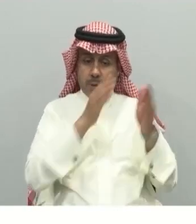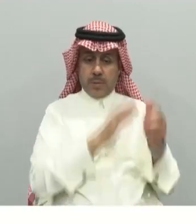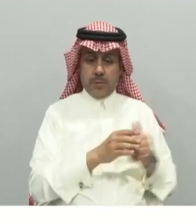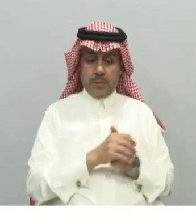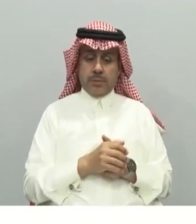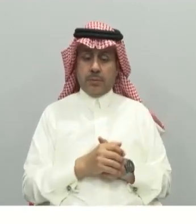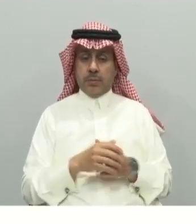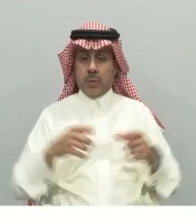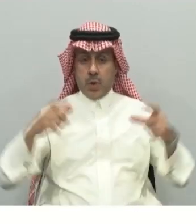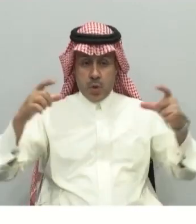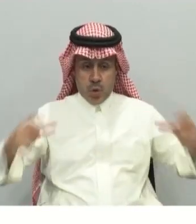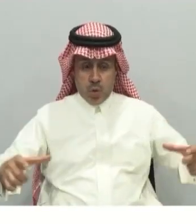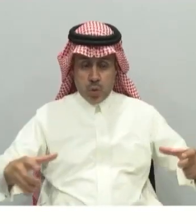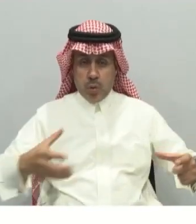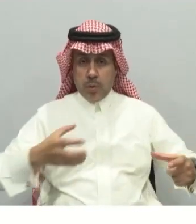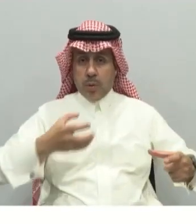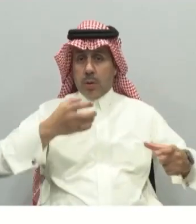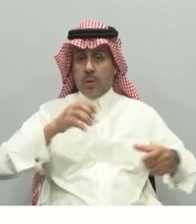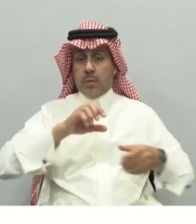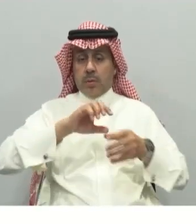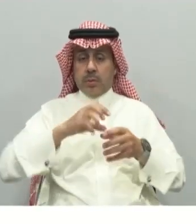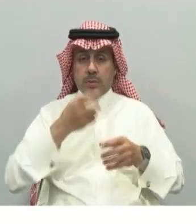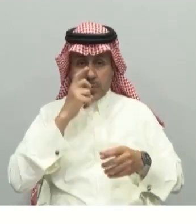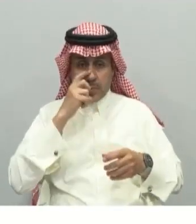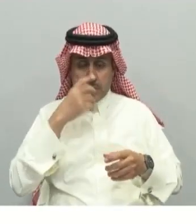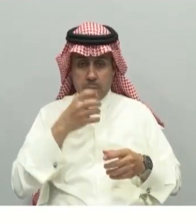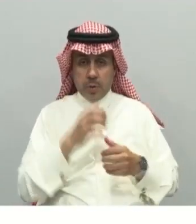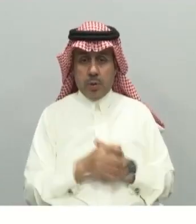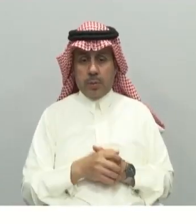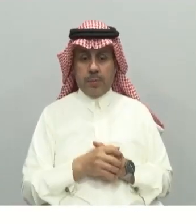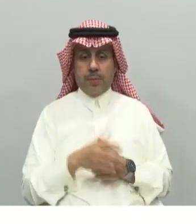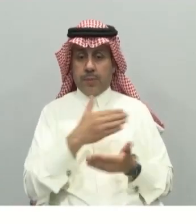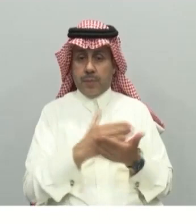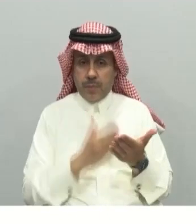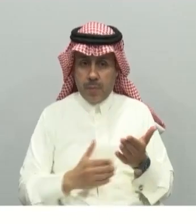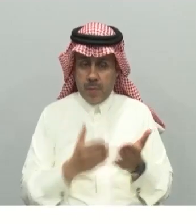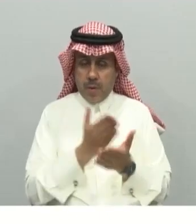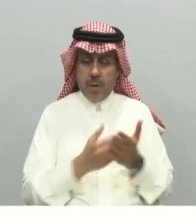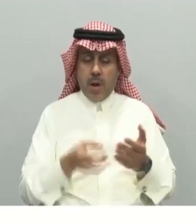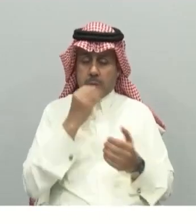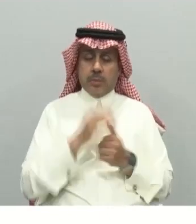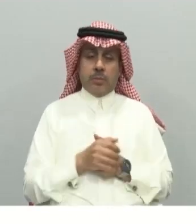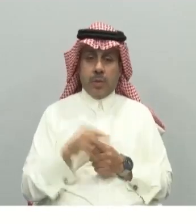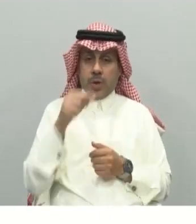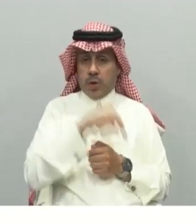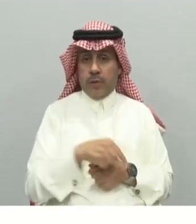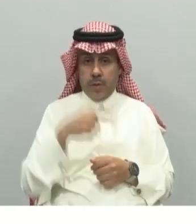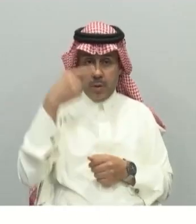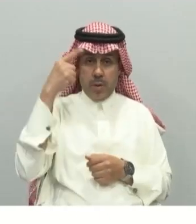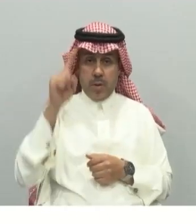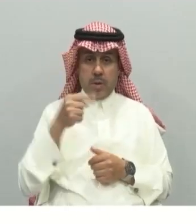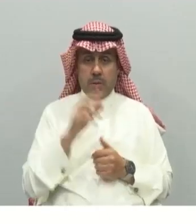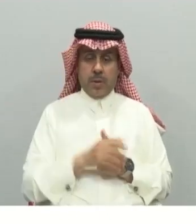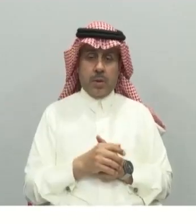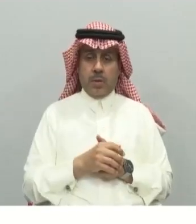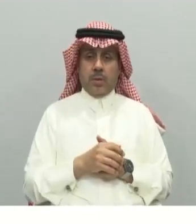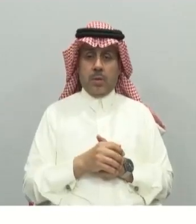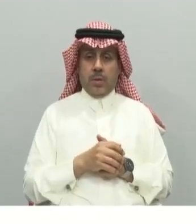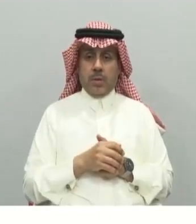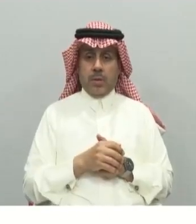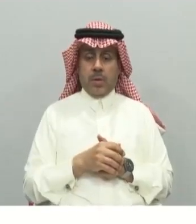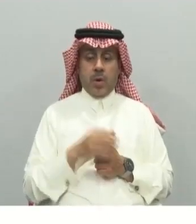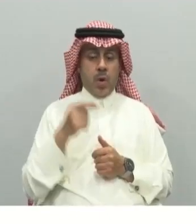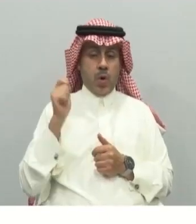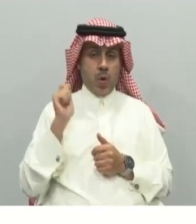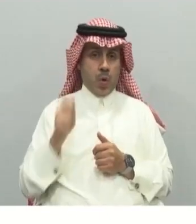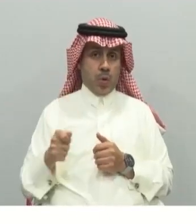كرتون برتقال بكرتون ليمون هل هذا يجري فيه الربا هل هو جائز ام هو ربا